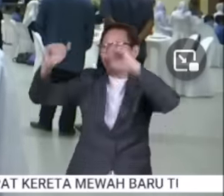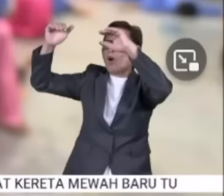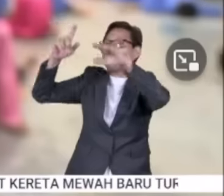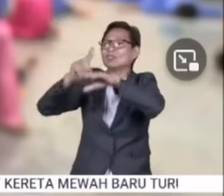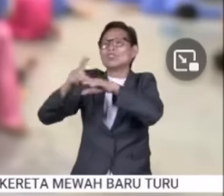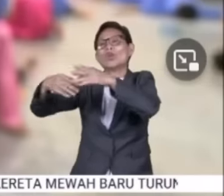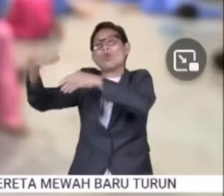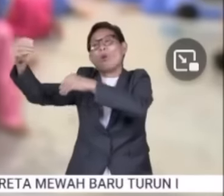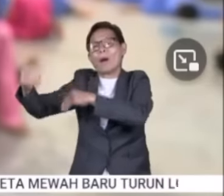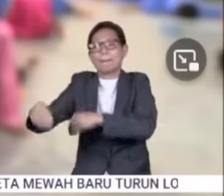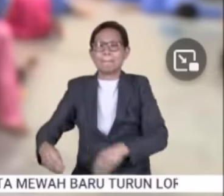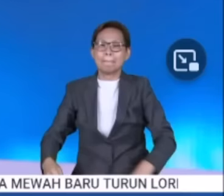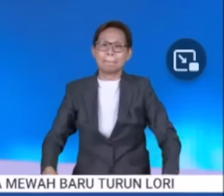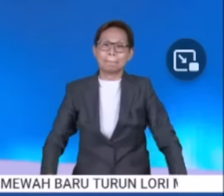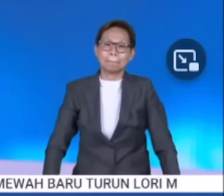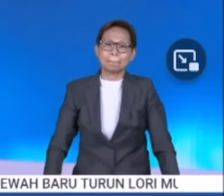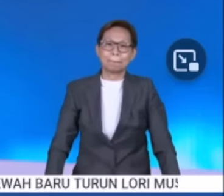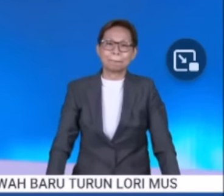luar.